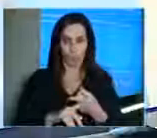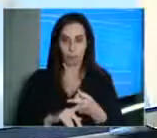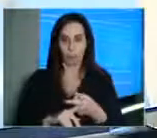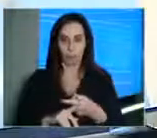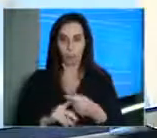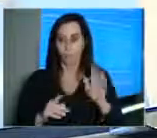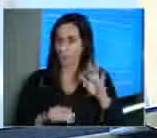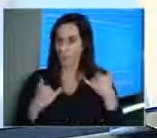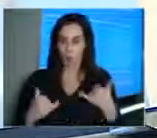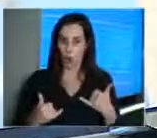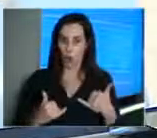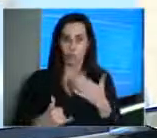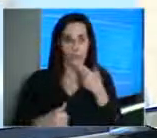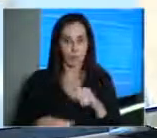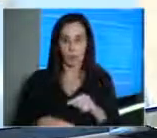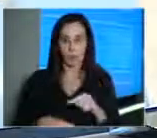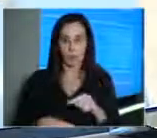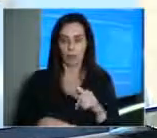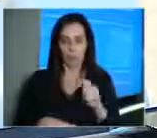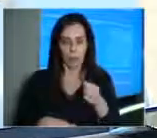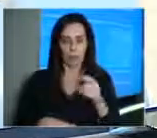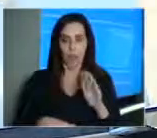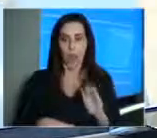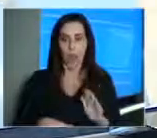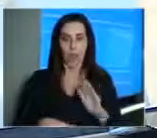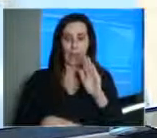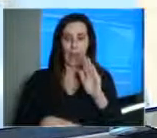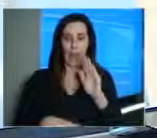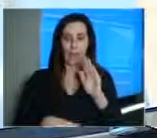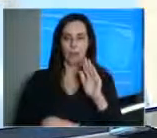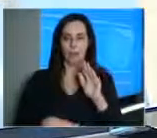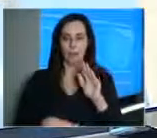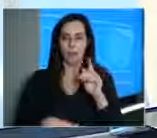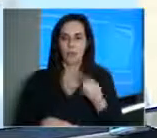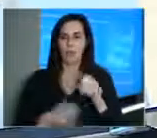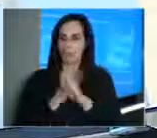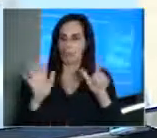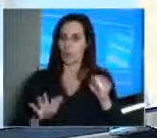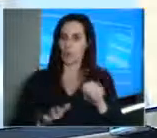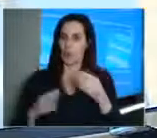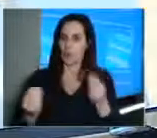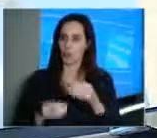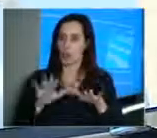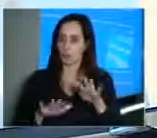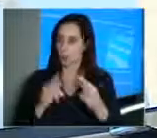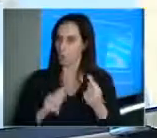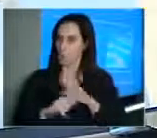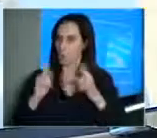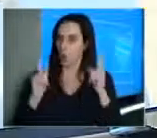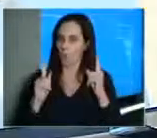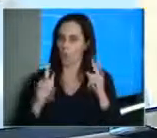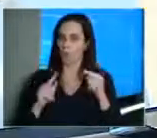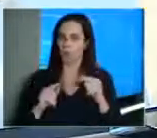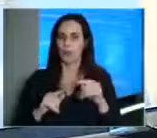מדינות OECD גם היום. ישראל, דווקא העלייה שאנחנו רואים החל מהכנסת ה-17, היא משהו שהוא יחסית יוצא דופן